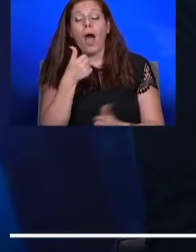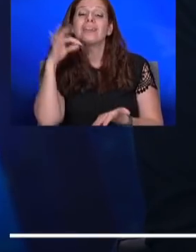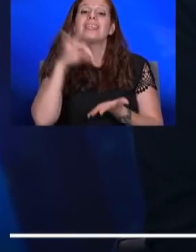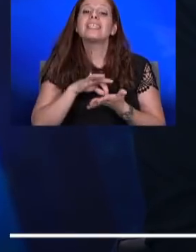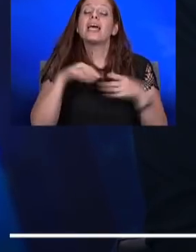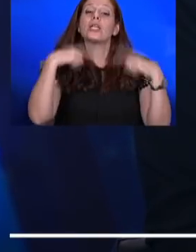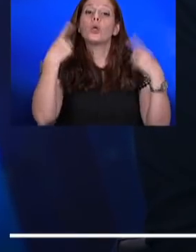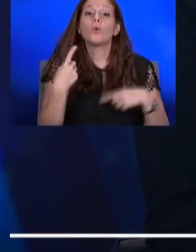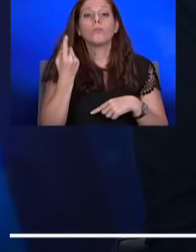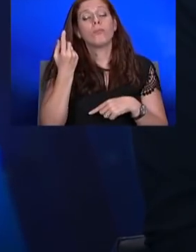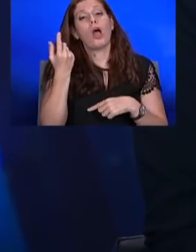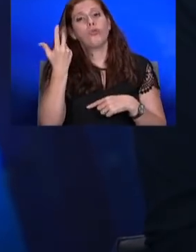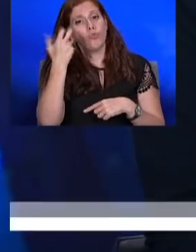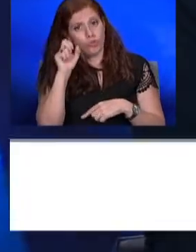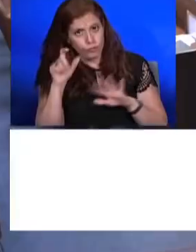כן, למרות הכל.